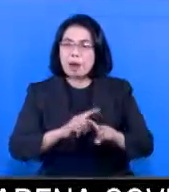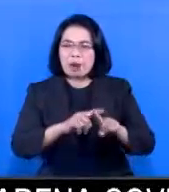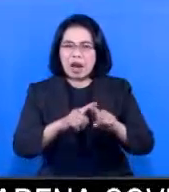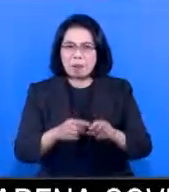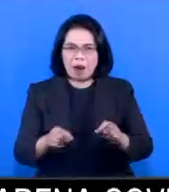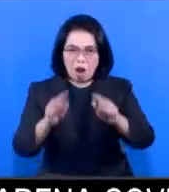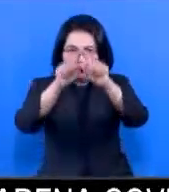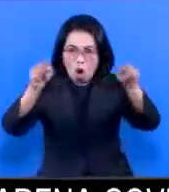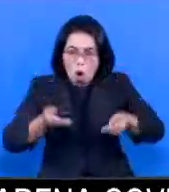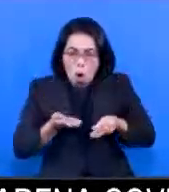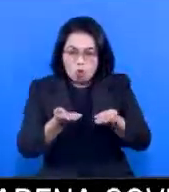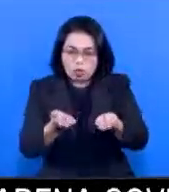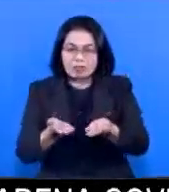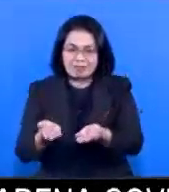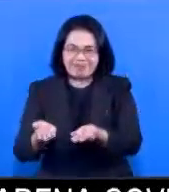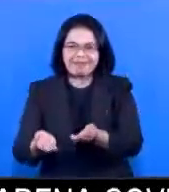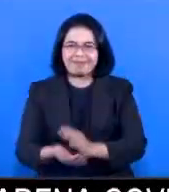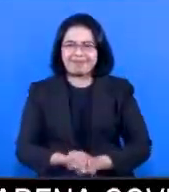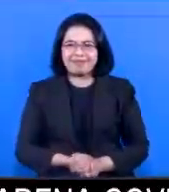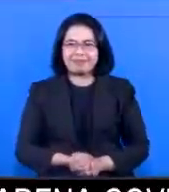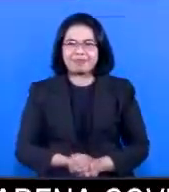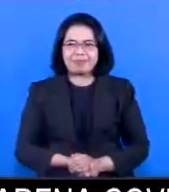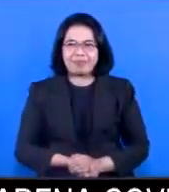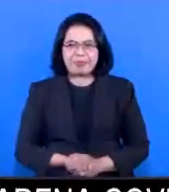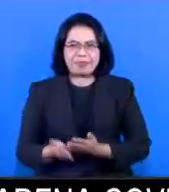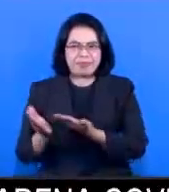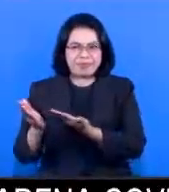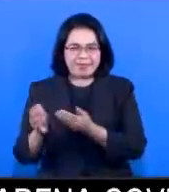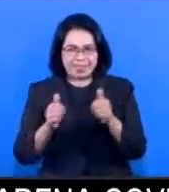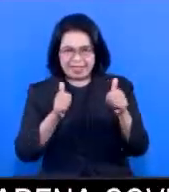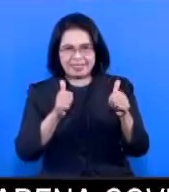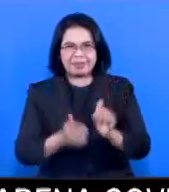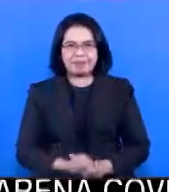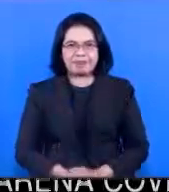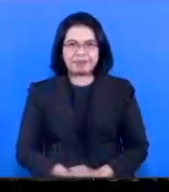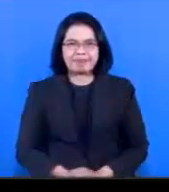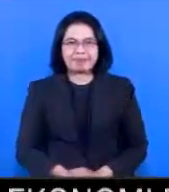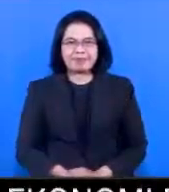bisa memesan brownies buatan Niki. Tim Liputan, CNN Indonesia.